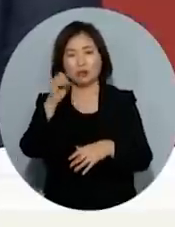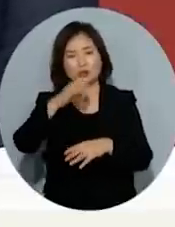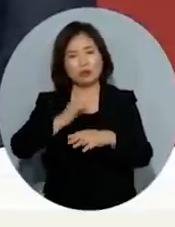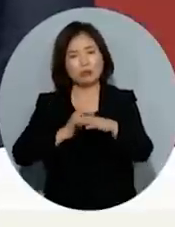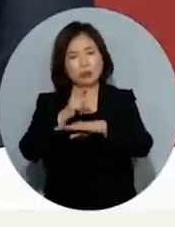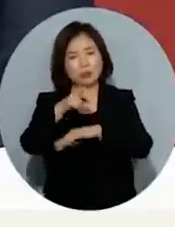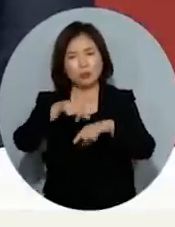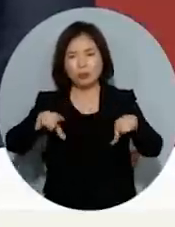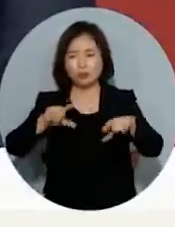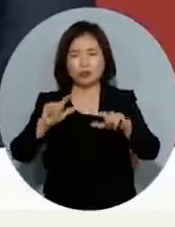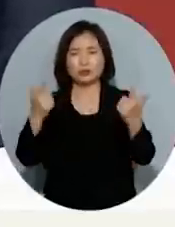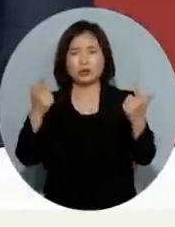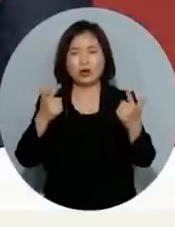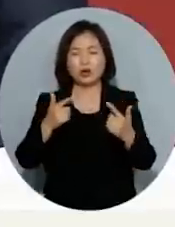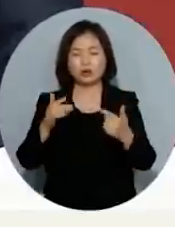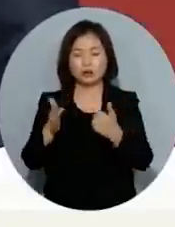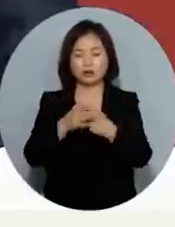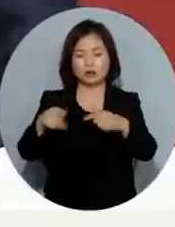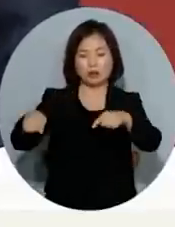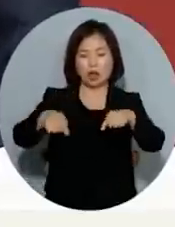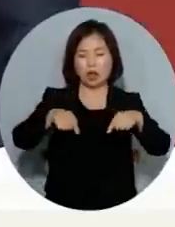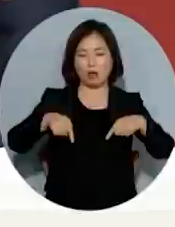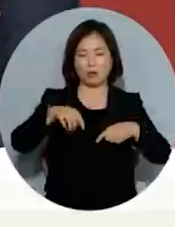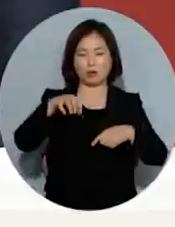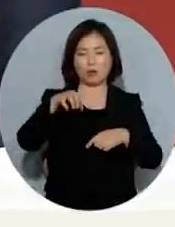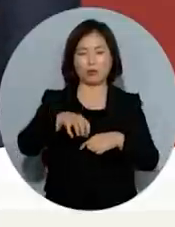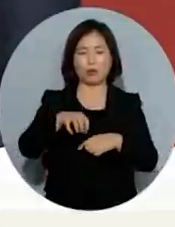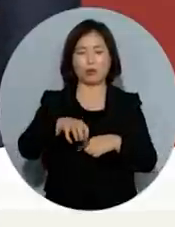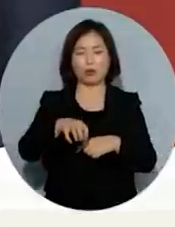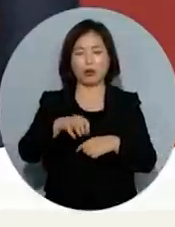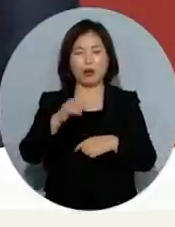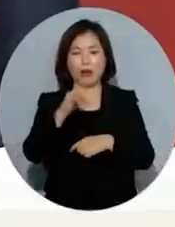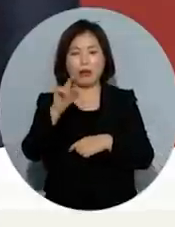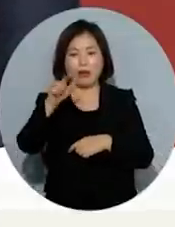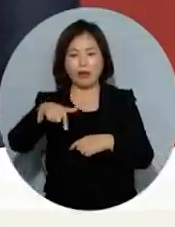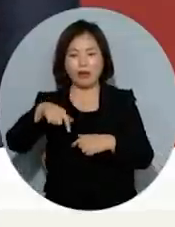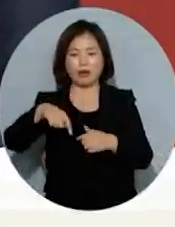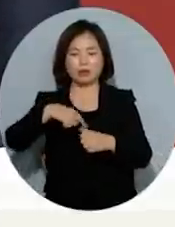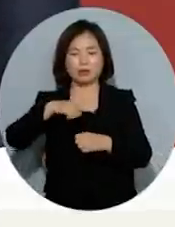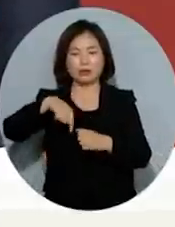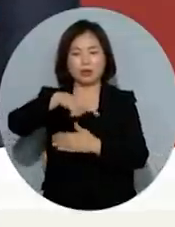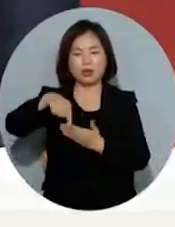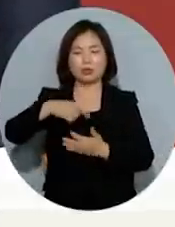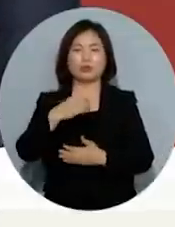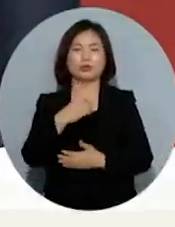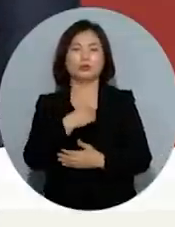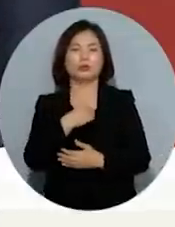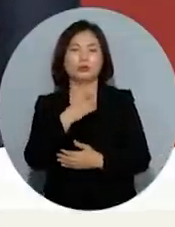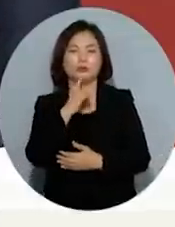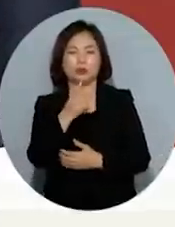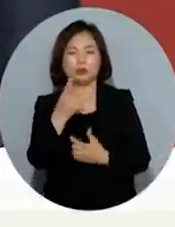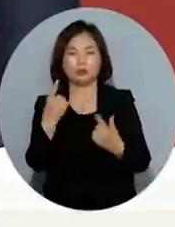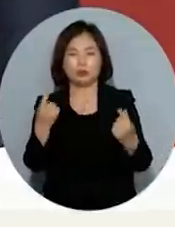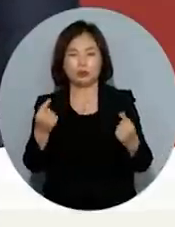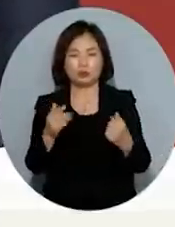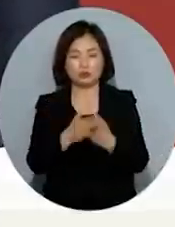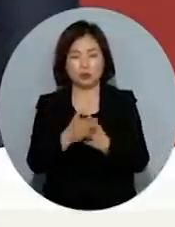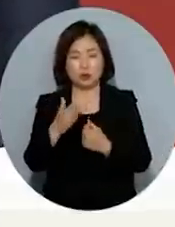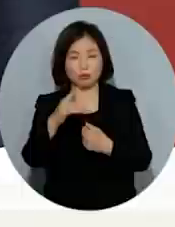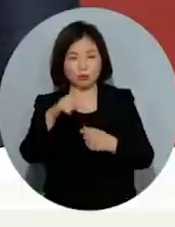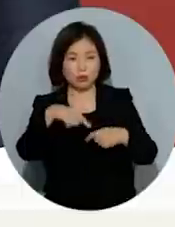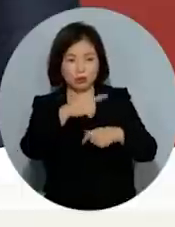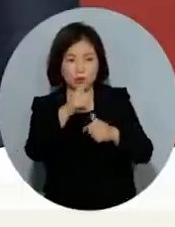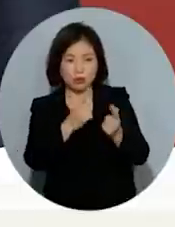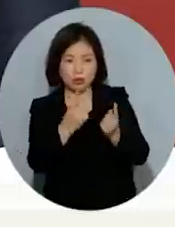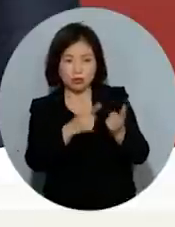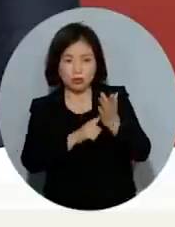아니고 알겠습니다. 그만큼 한반도의 네. 핵 상황이 위험하다는 겁니다. 네. 그러면 거기에 대응할